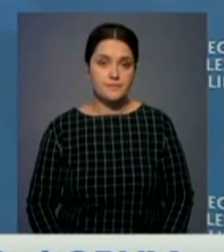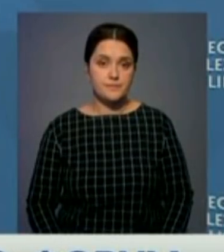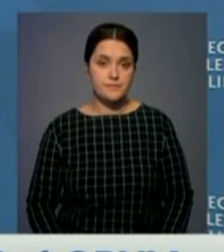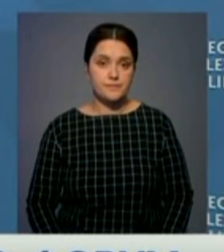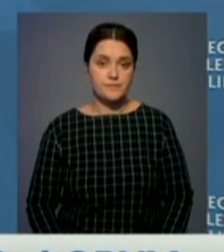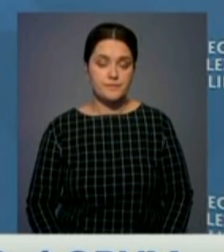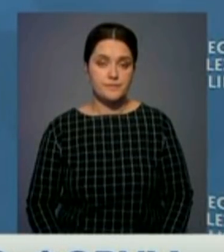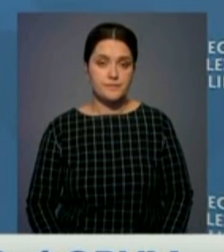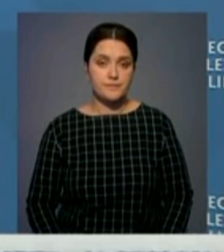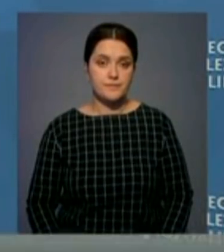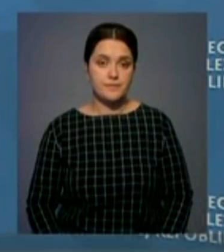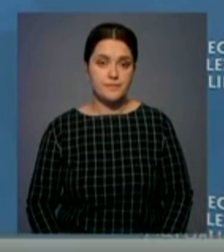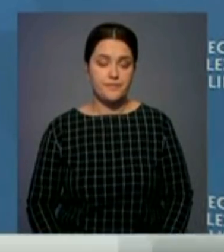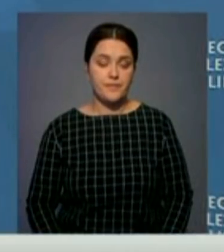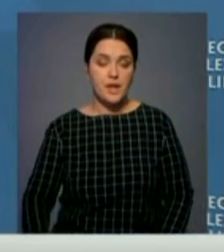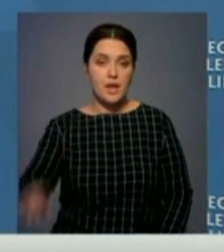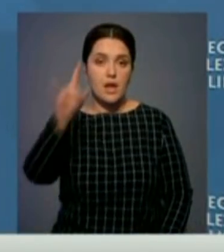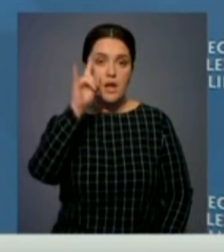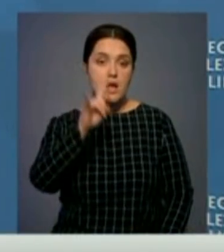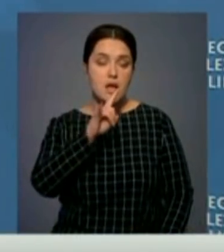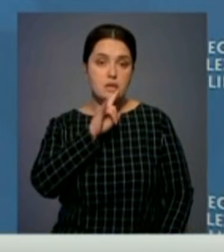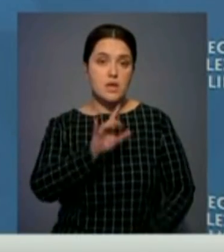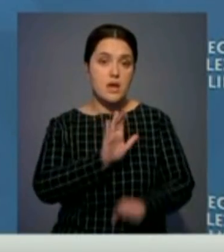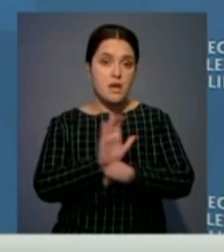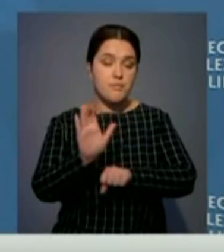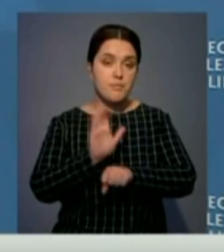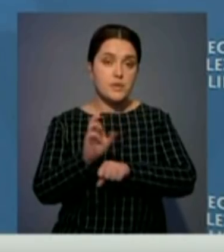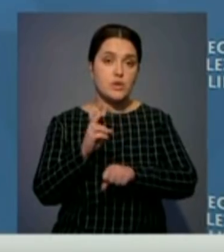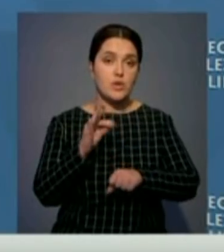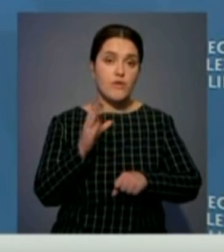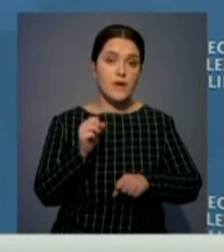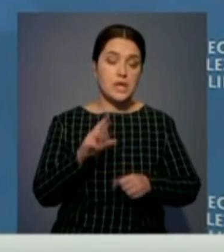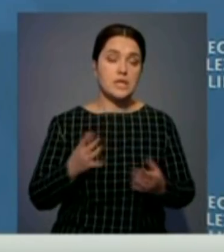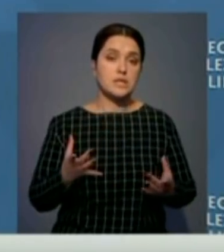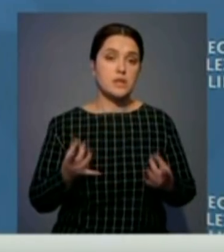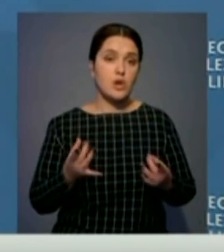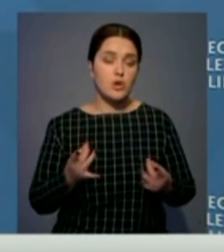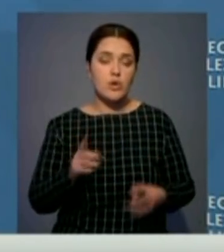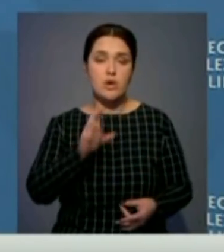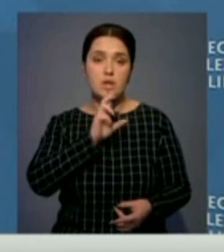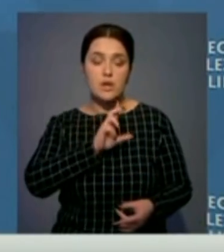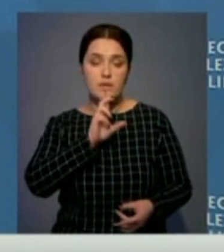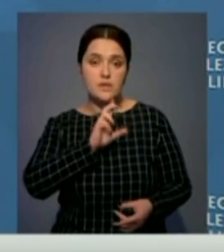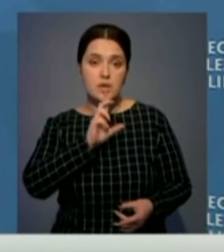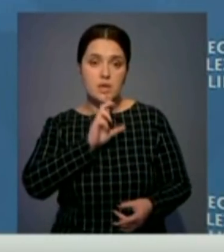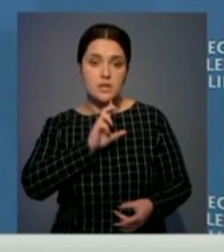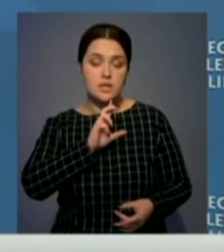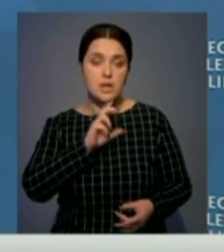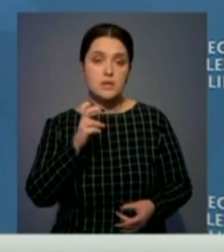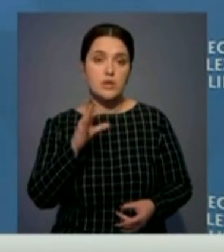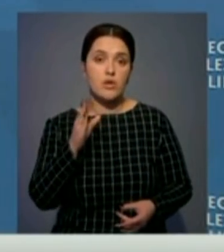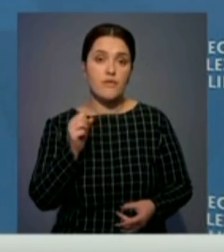Основной продукт, который Казахстан экспортирует в Словакию, это сырье, продукция нефтегазовой промышленности. Словакия же